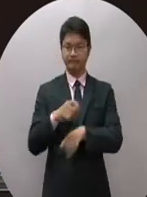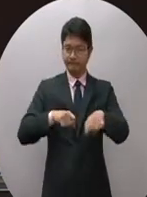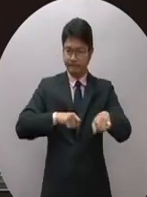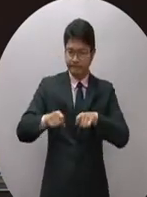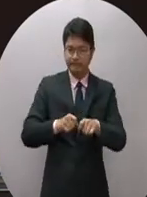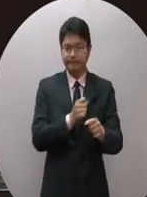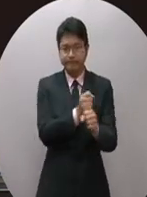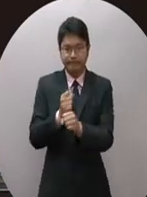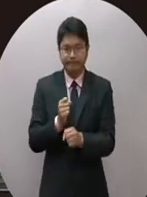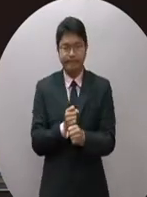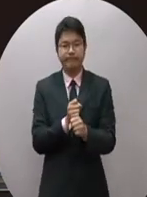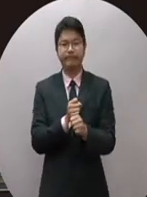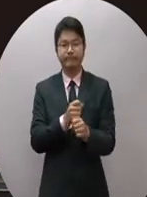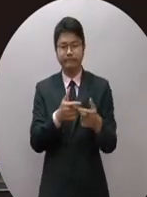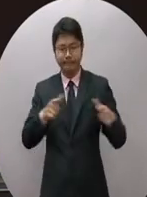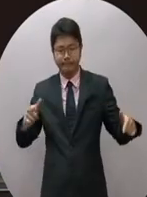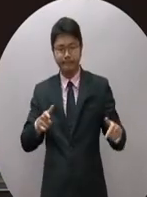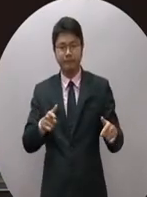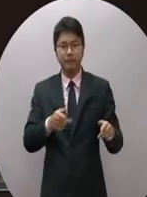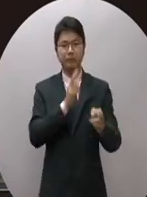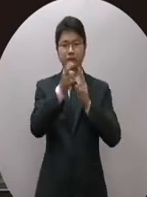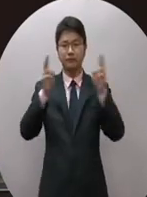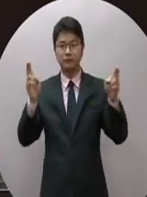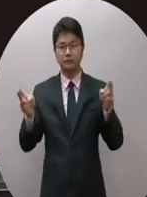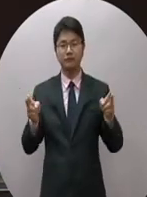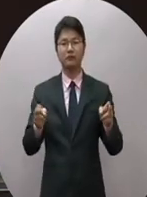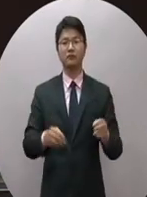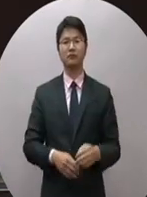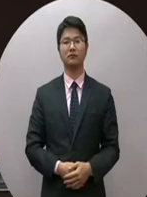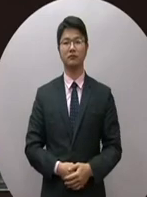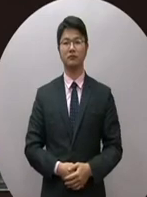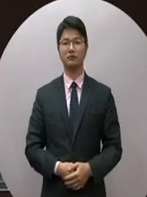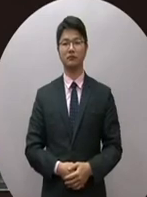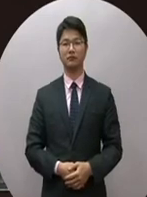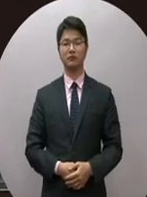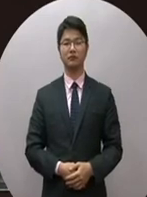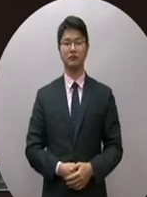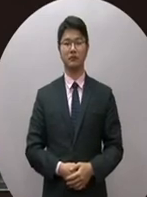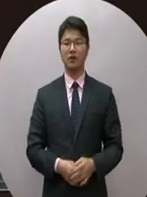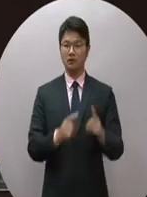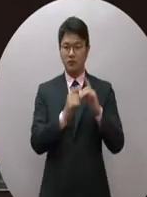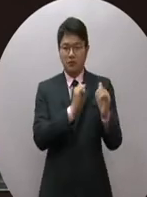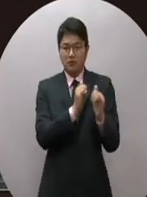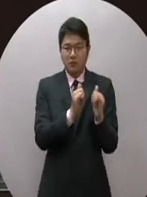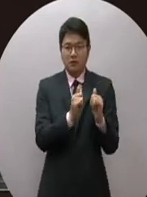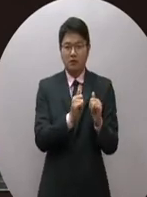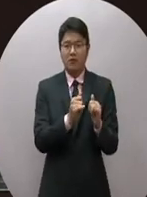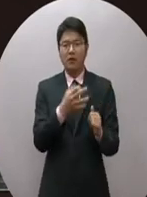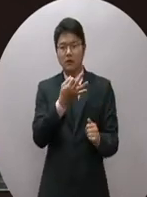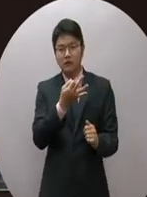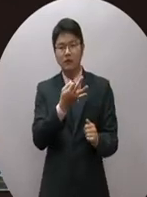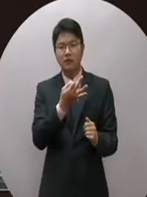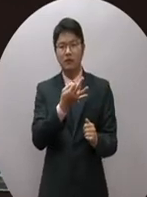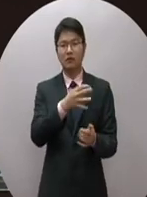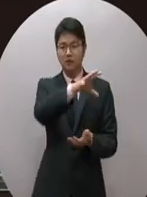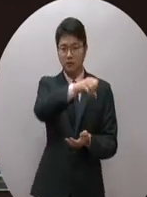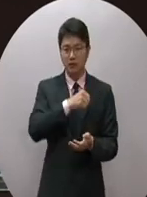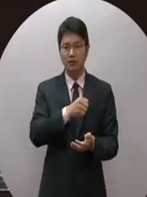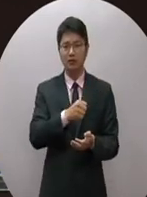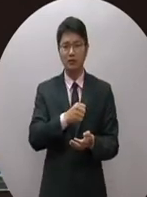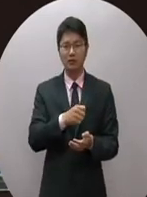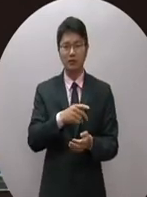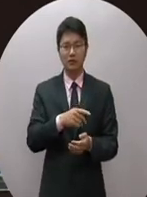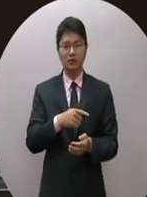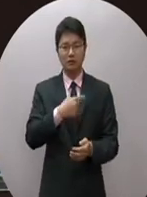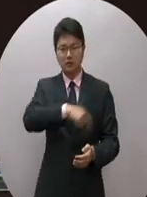施，但层层要求下来，却让民众连领个小钱都被调